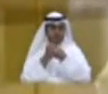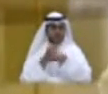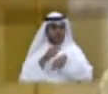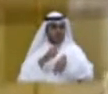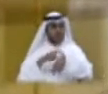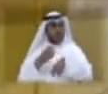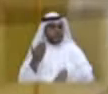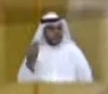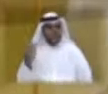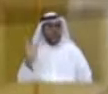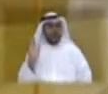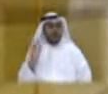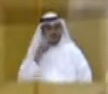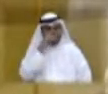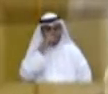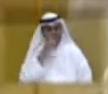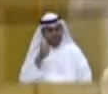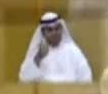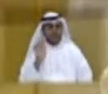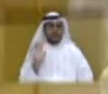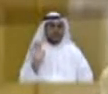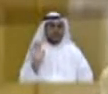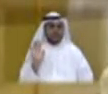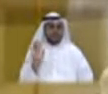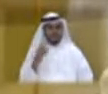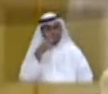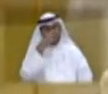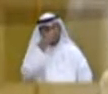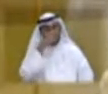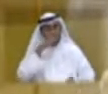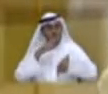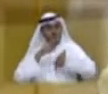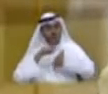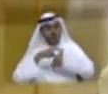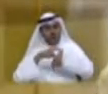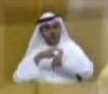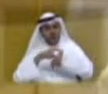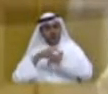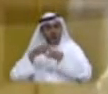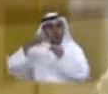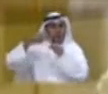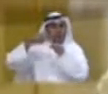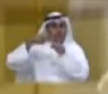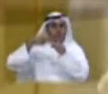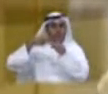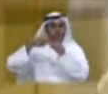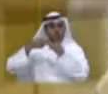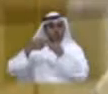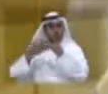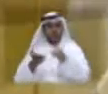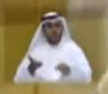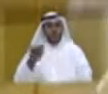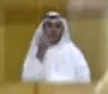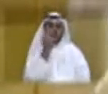زمنية سابقة، إلا أنه يمكن أسعار البترول العالية